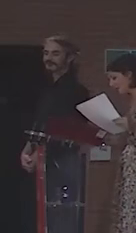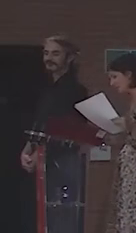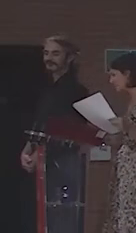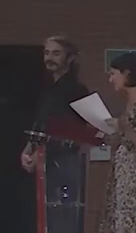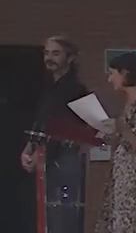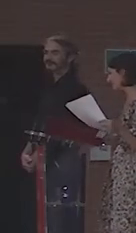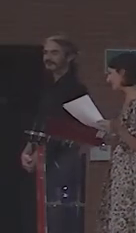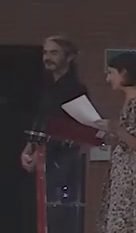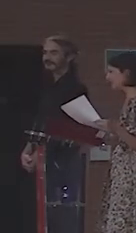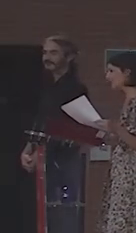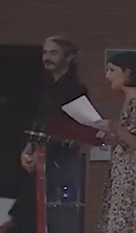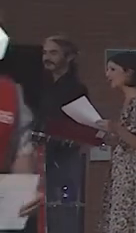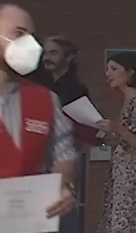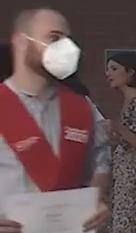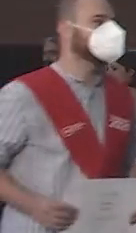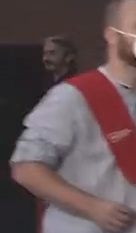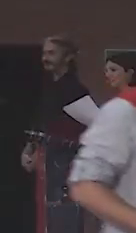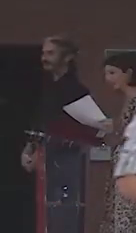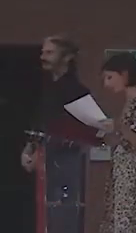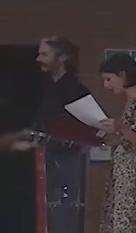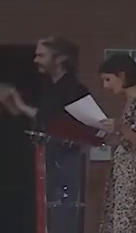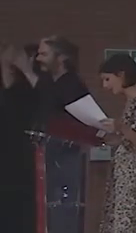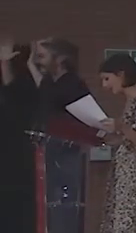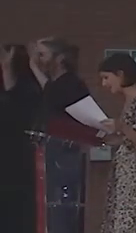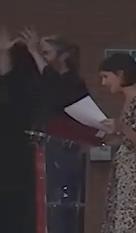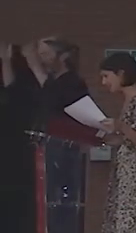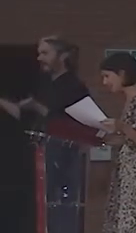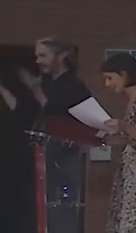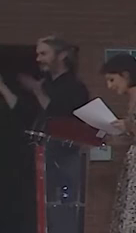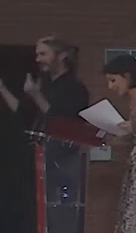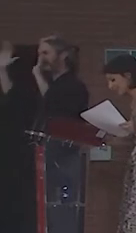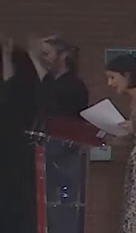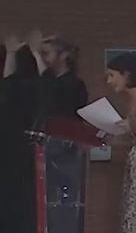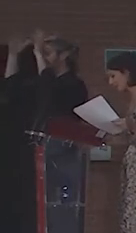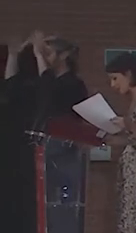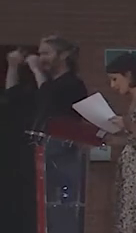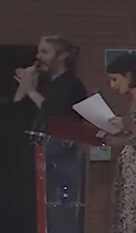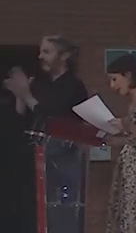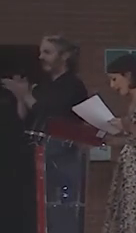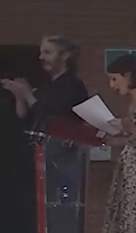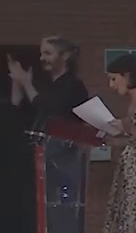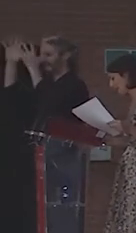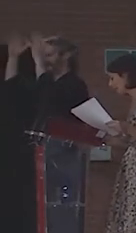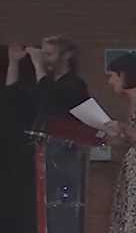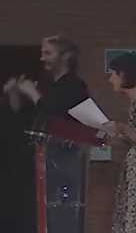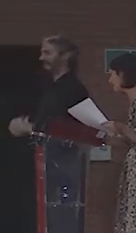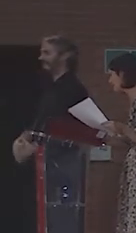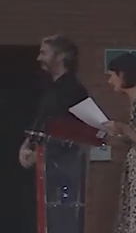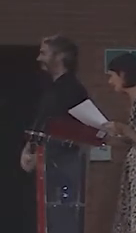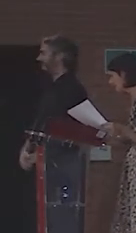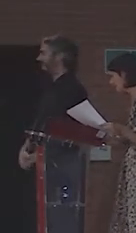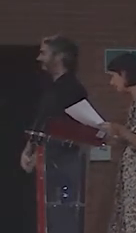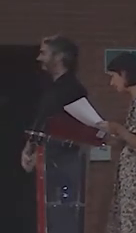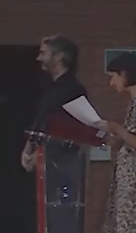Maria Cullerés Torrent. Un fort aplaudiment. A veure, aquestes mans. Eudald de Llorenç